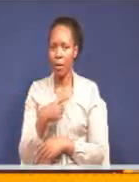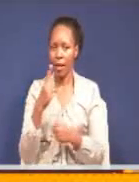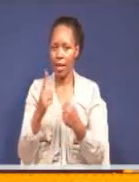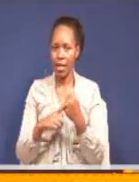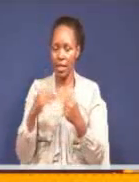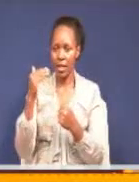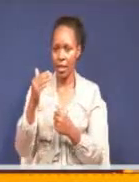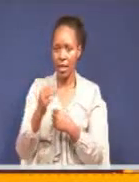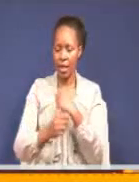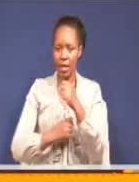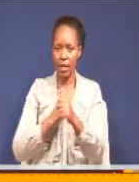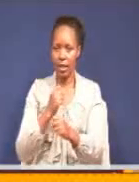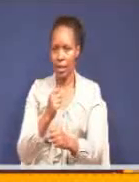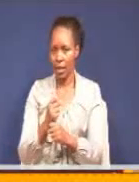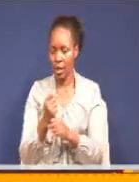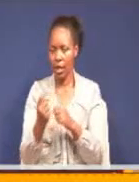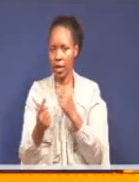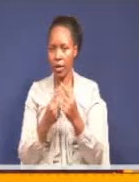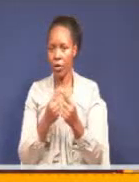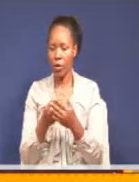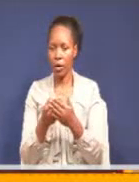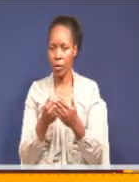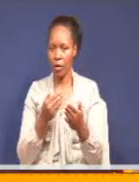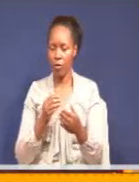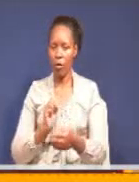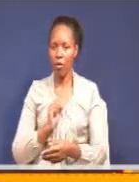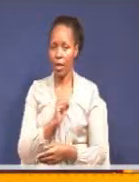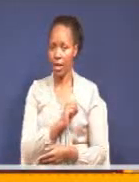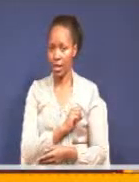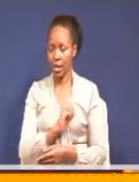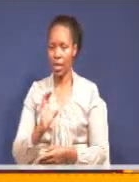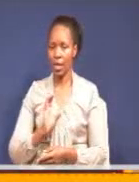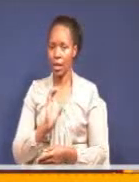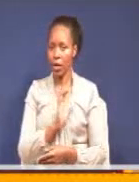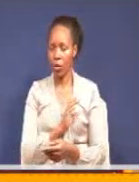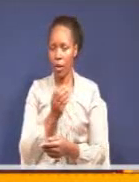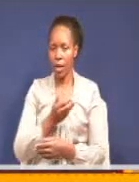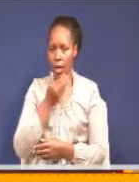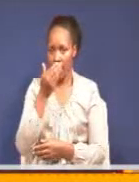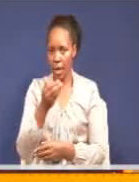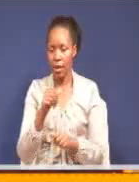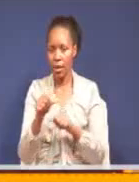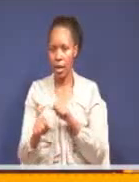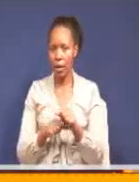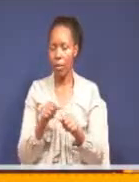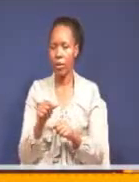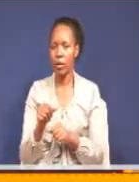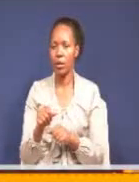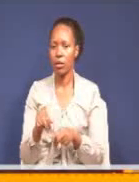tuiti tiari tiari reo kinyete bere akamiti ambungi ya sinit guchoke biuri ya biegie njira Anthony Kadenya